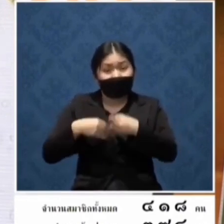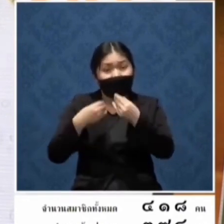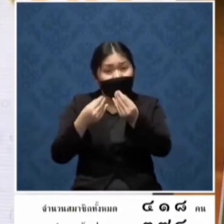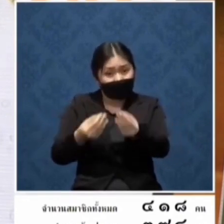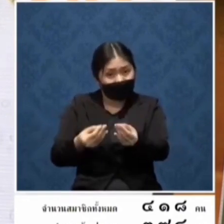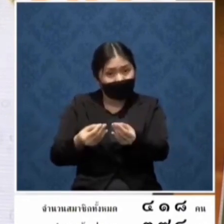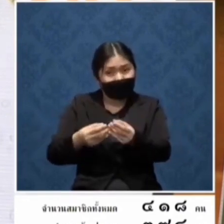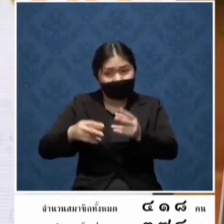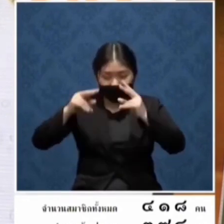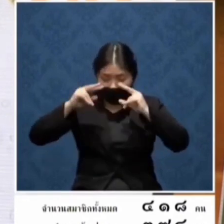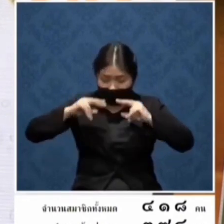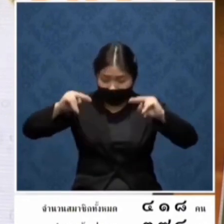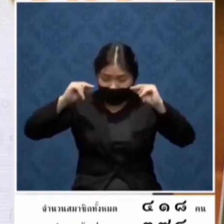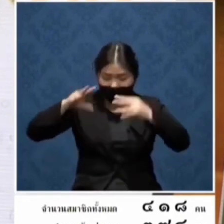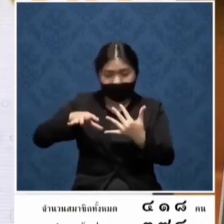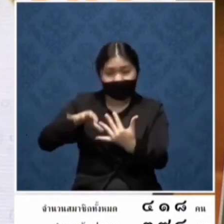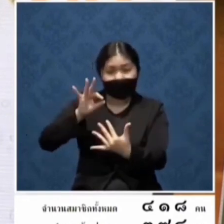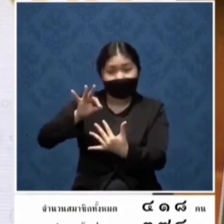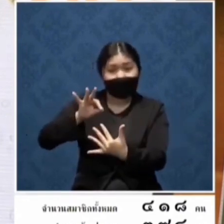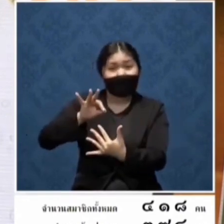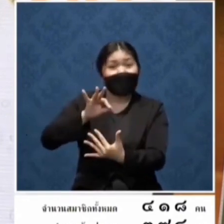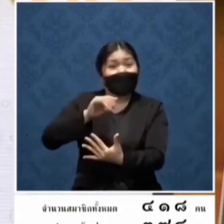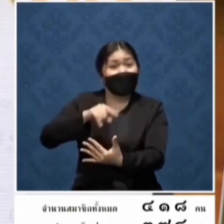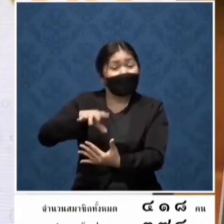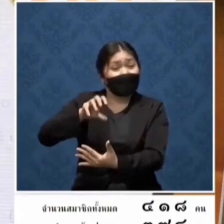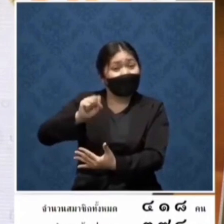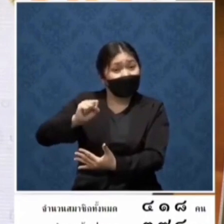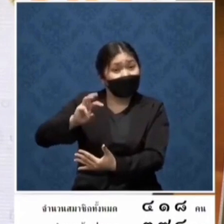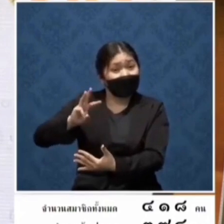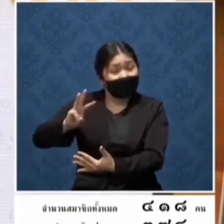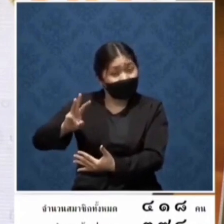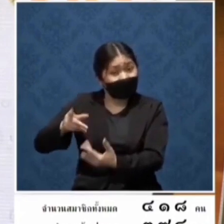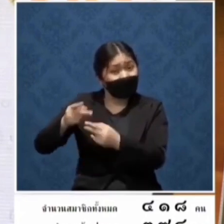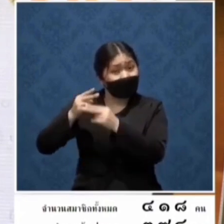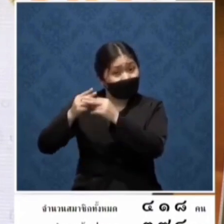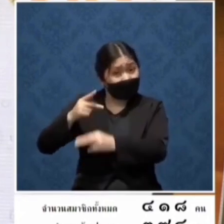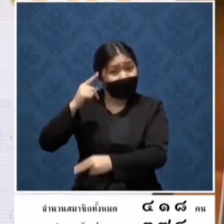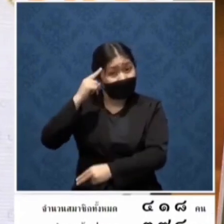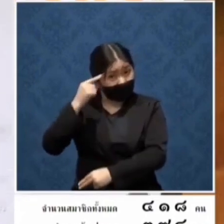ากับมือเนี่ยรู้ไหมว่าเรื่องแบบนี้เกิดขึ้นภาพต่อไปครับ